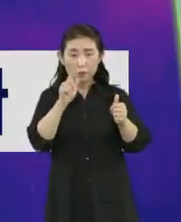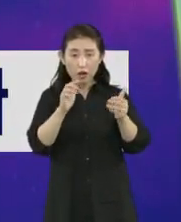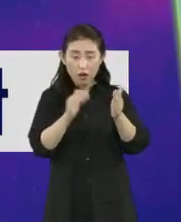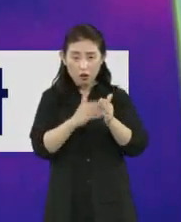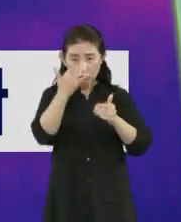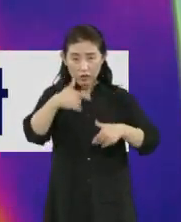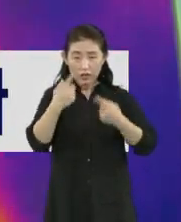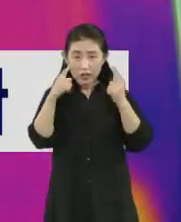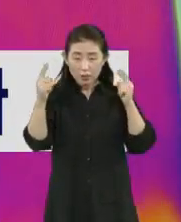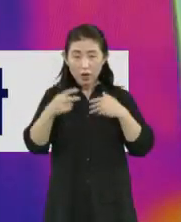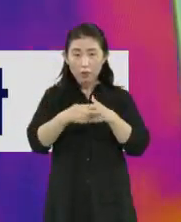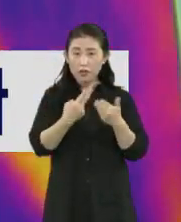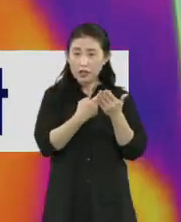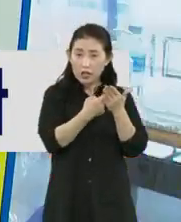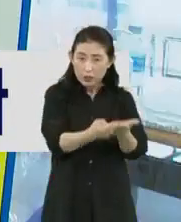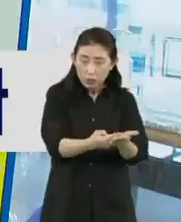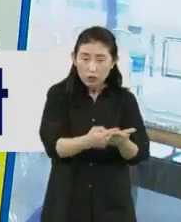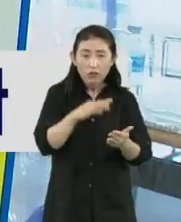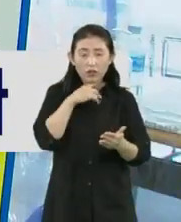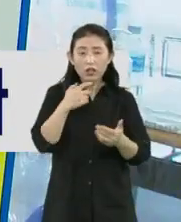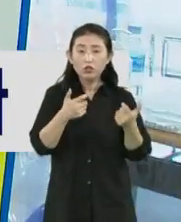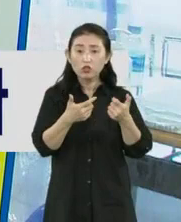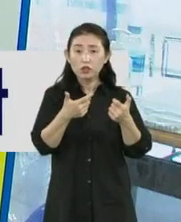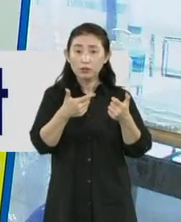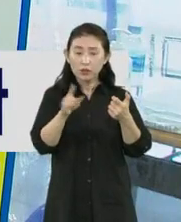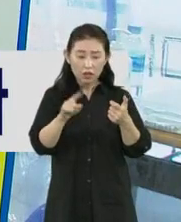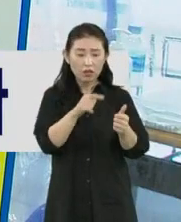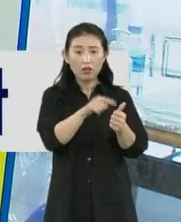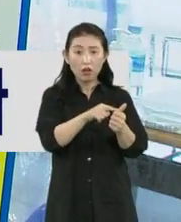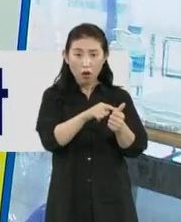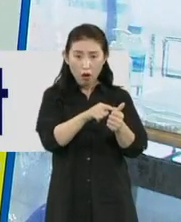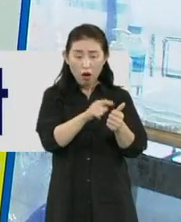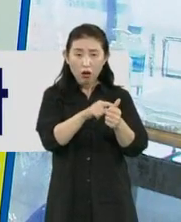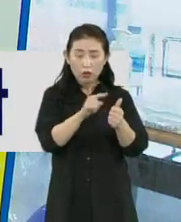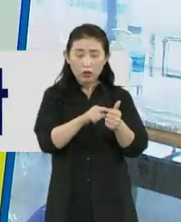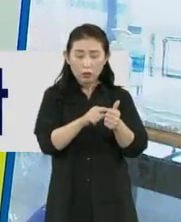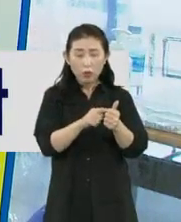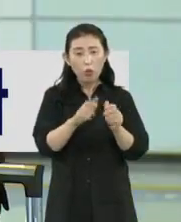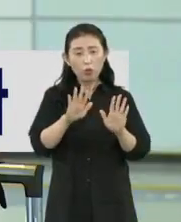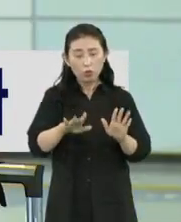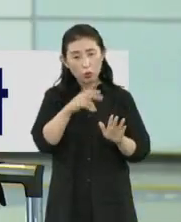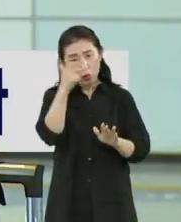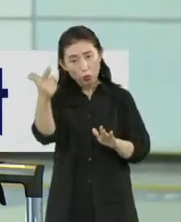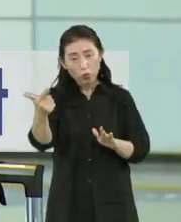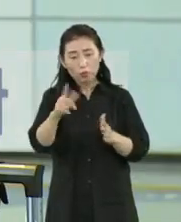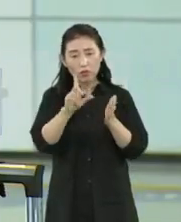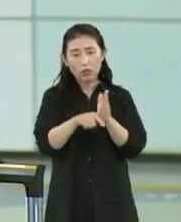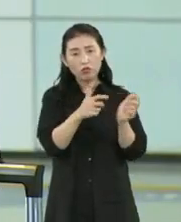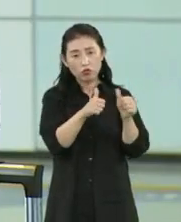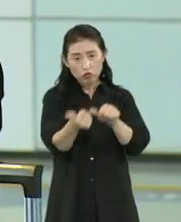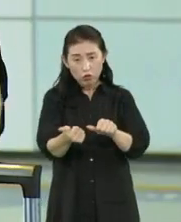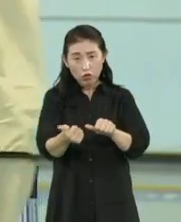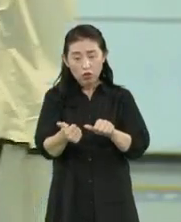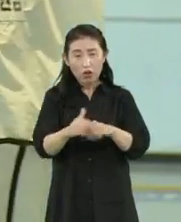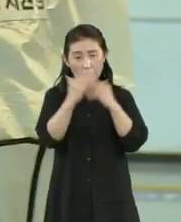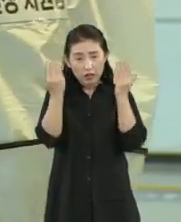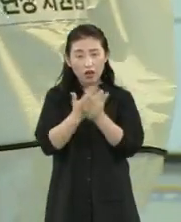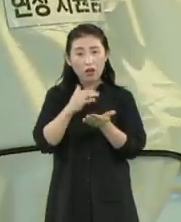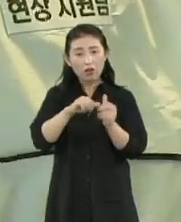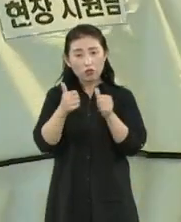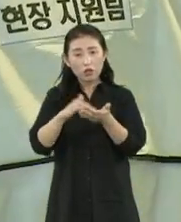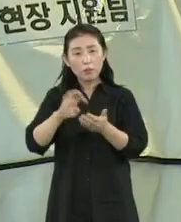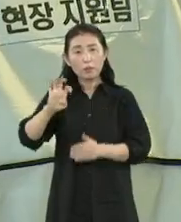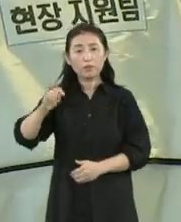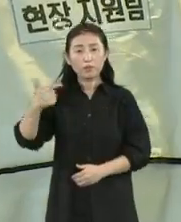충남대학교 병원에서 입원 치료를 받던 60대 확진자가 오늘 오후 숨지면서 지역 내 사망자는 46명이